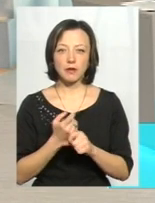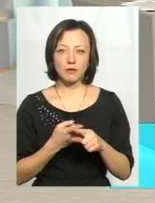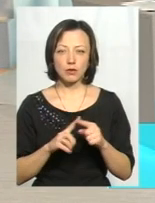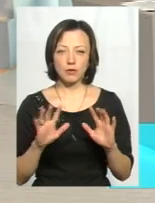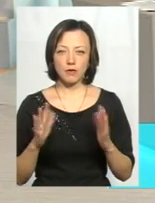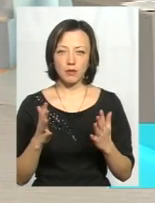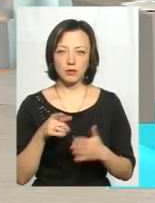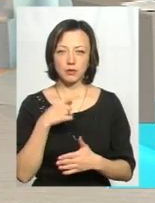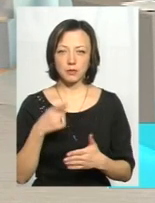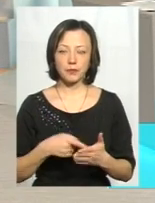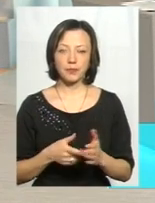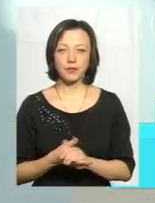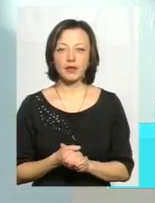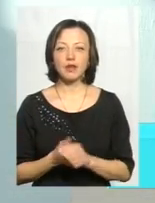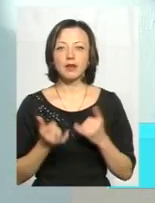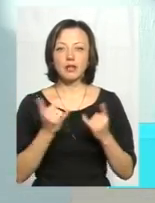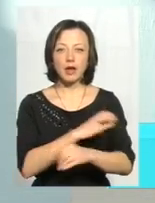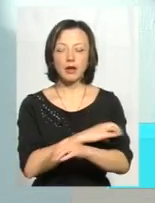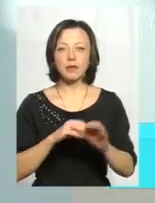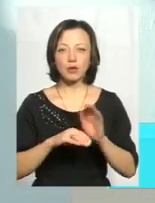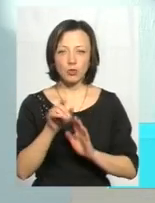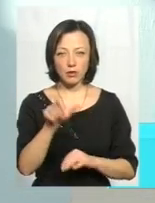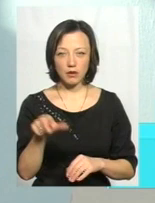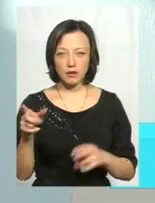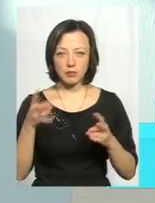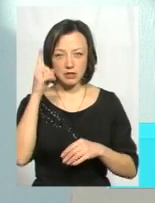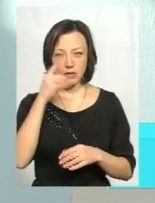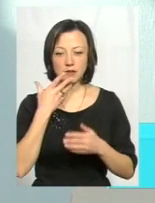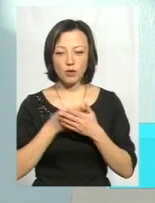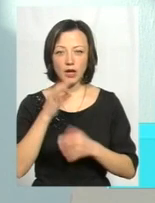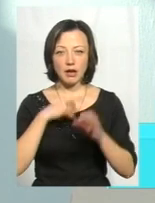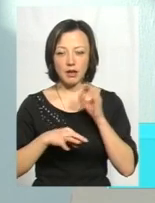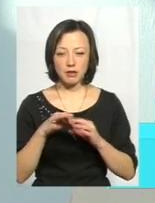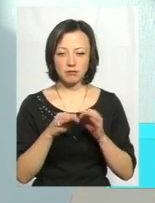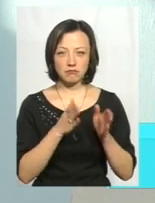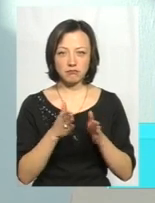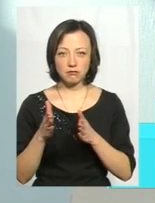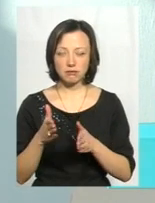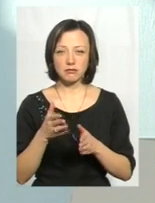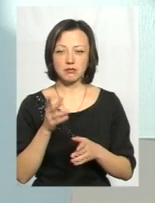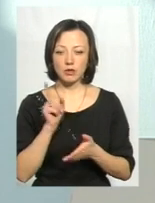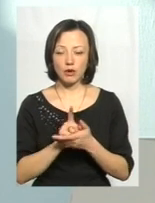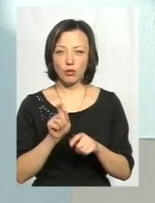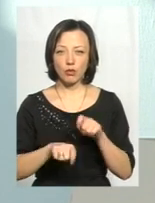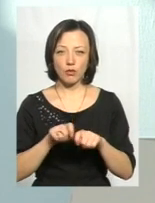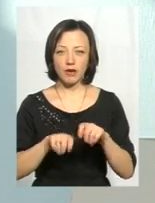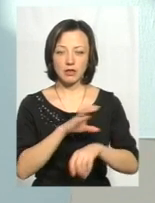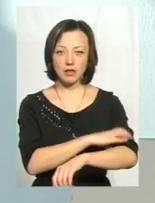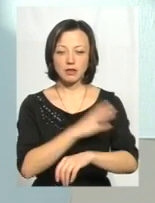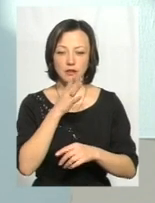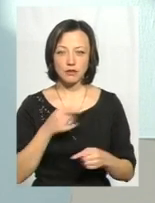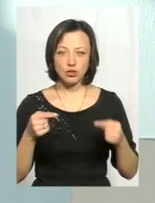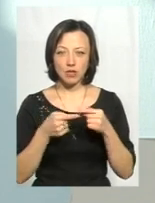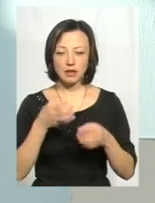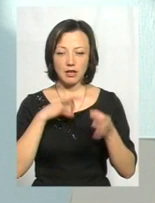випадку? Ну, для гіпертоніків потрібно знати свої ліки, які він повинен знизити. Він повинен контролювати свій тиск, вчасно